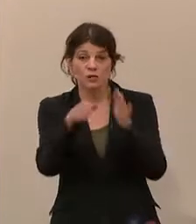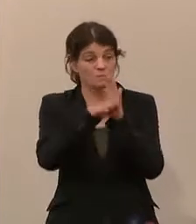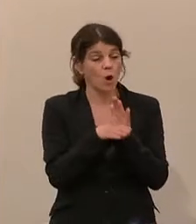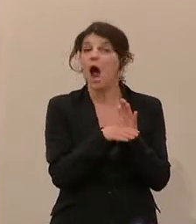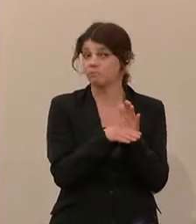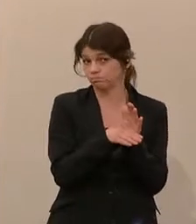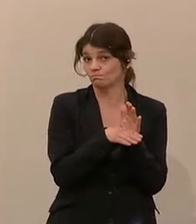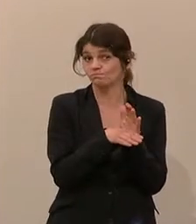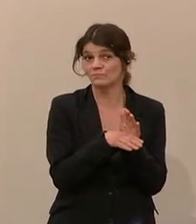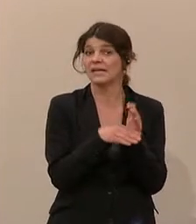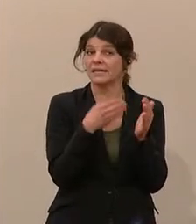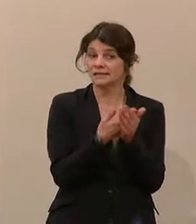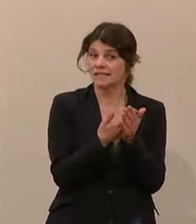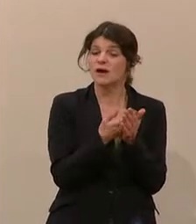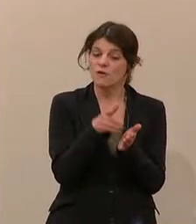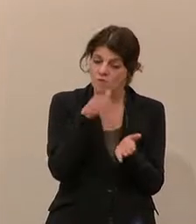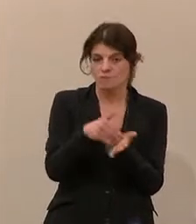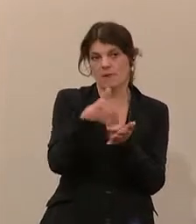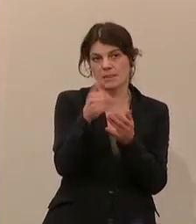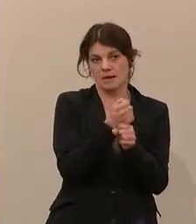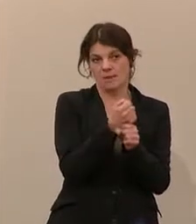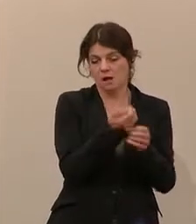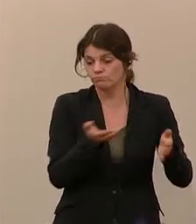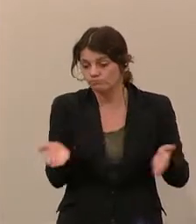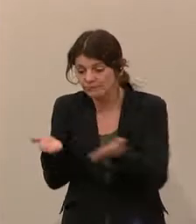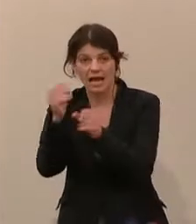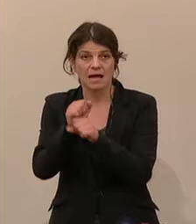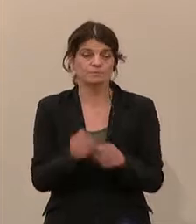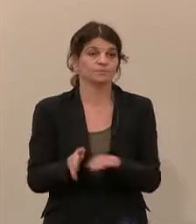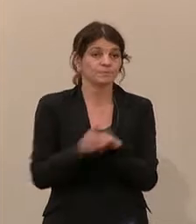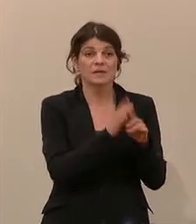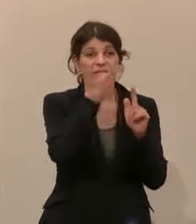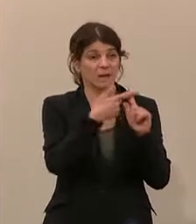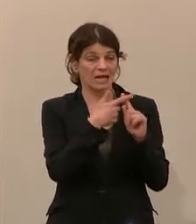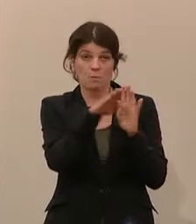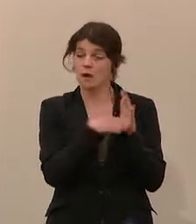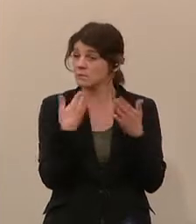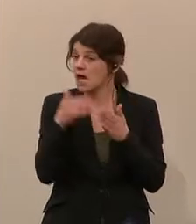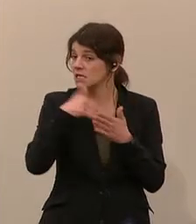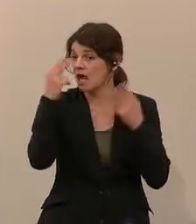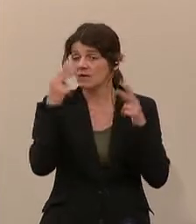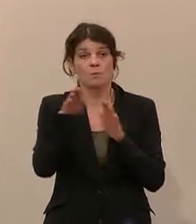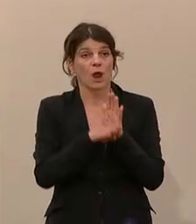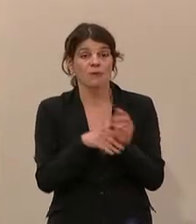Frontrunner-Förderungsprogramm ist als solches, wird fortgeführt. Zweites Programm, ganz, ganz wichtiges Programm meines